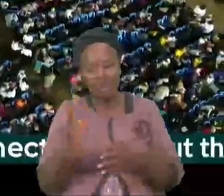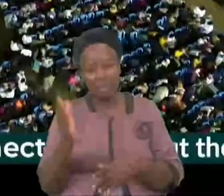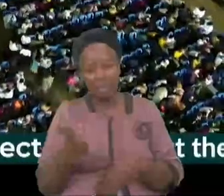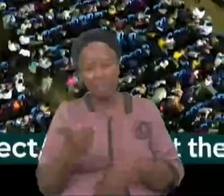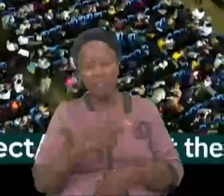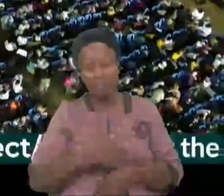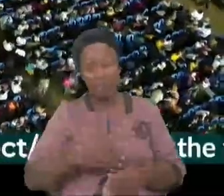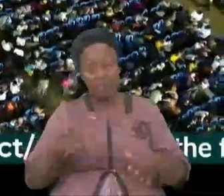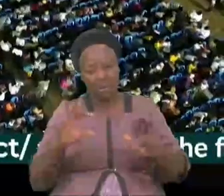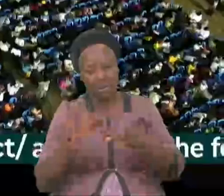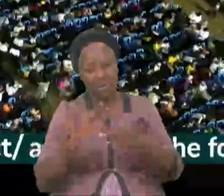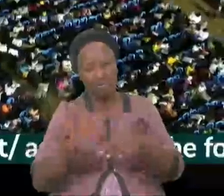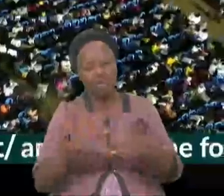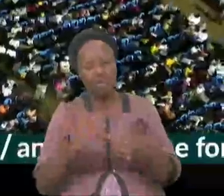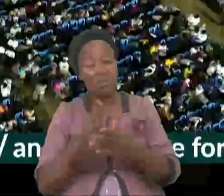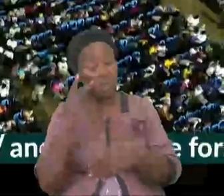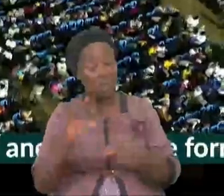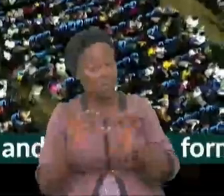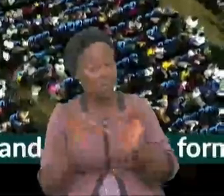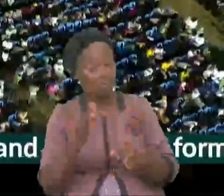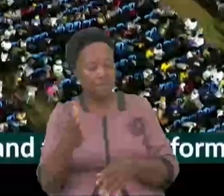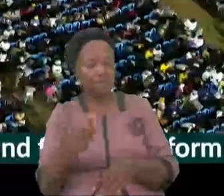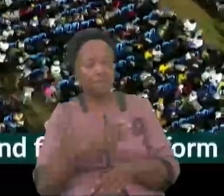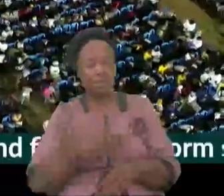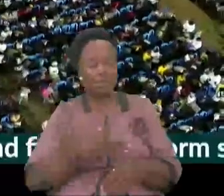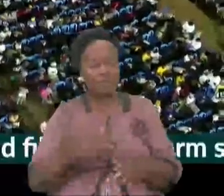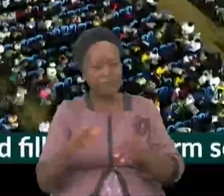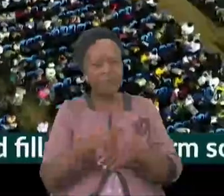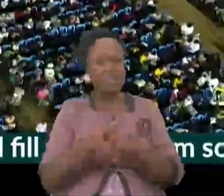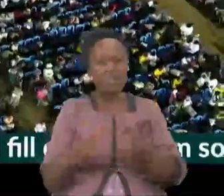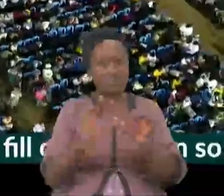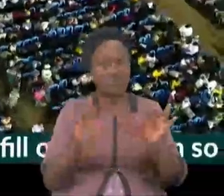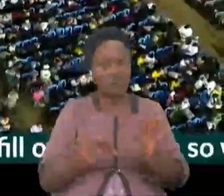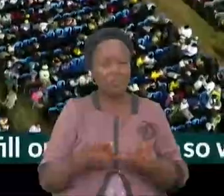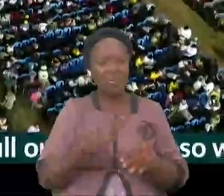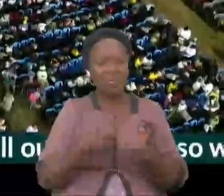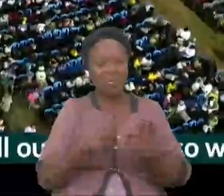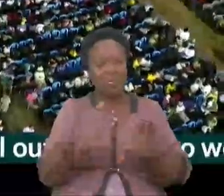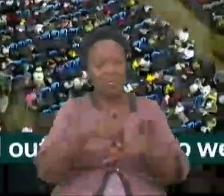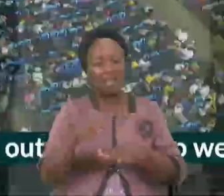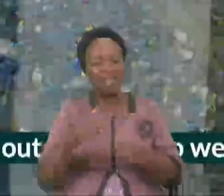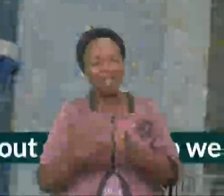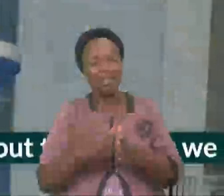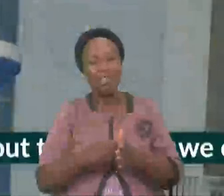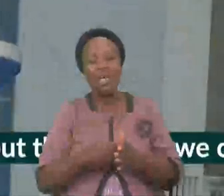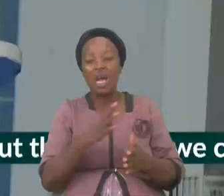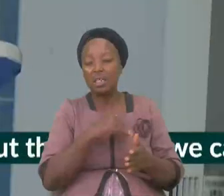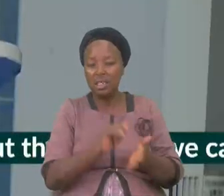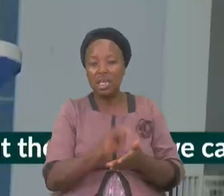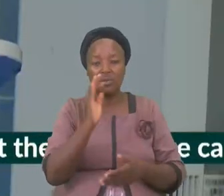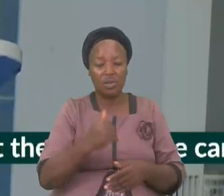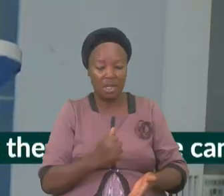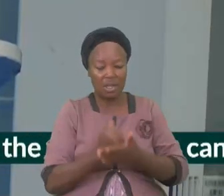Cliquez dessus, vous verrez un lien que vous allez remplir et l'envoyer